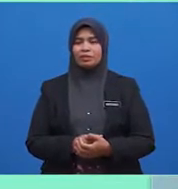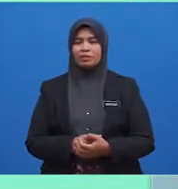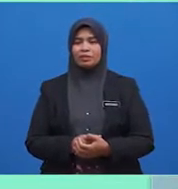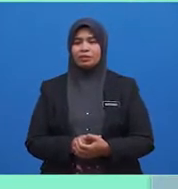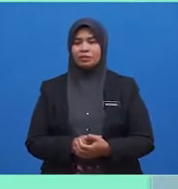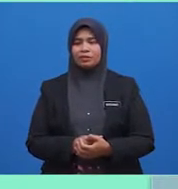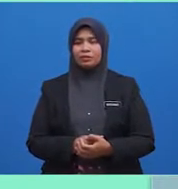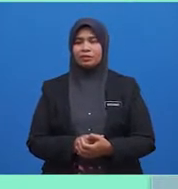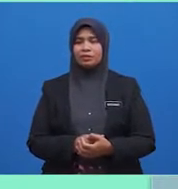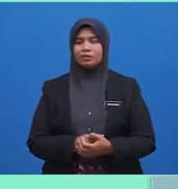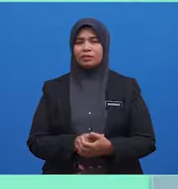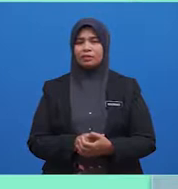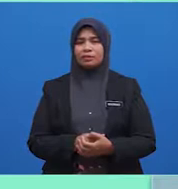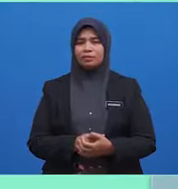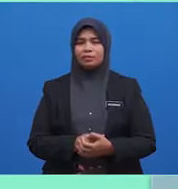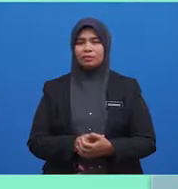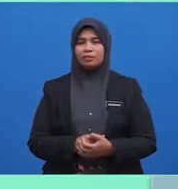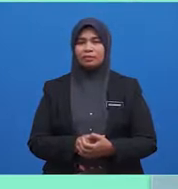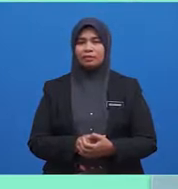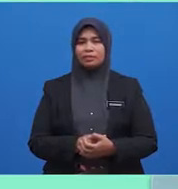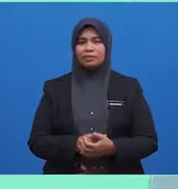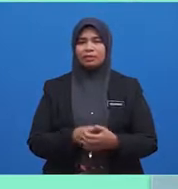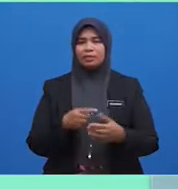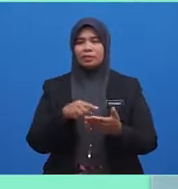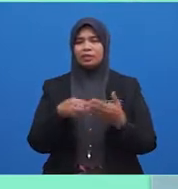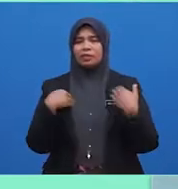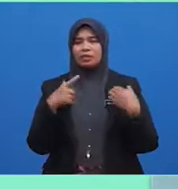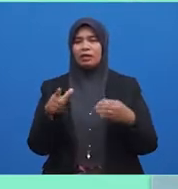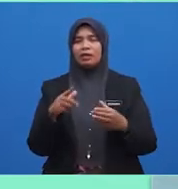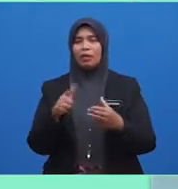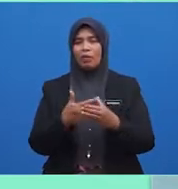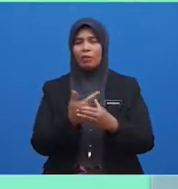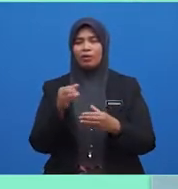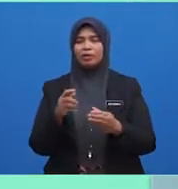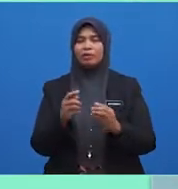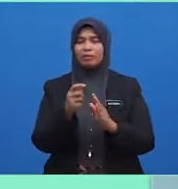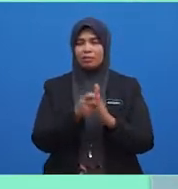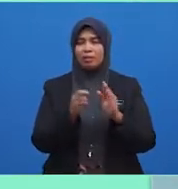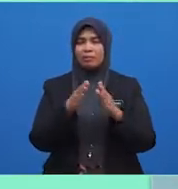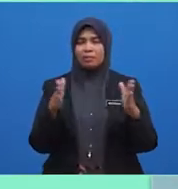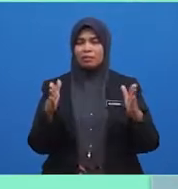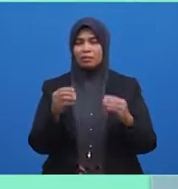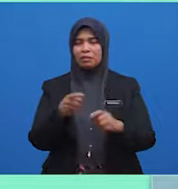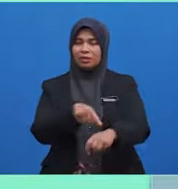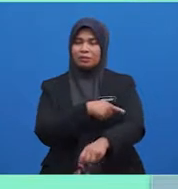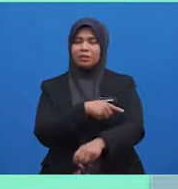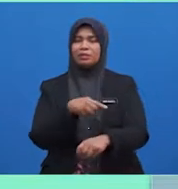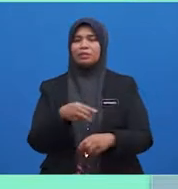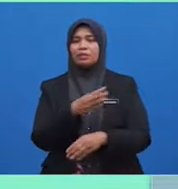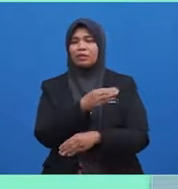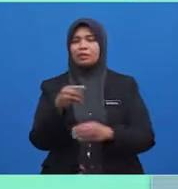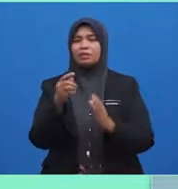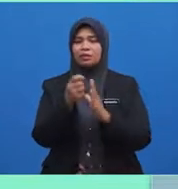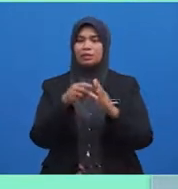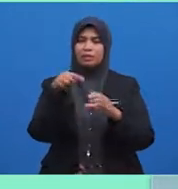di Sungai Lembing, Pahang merupakan lombong biji timah yang terbesar, terpanjang serta terdalam di dunia.